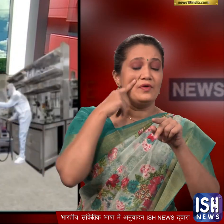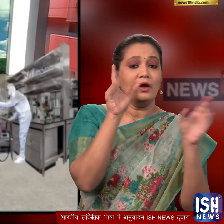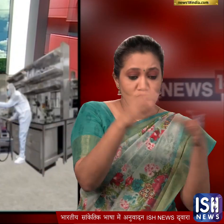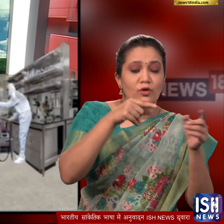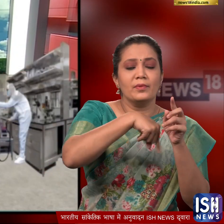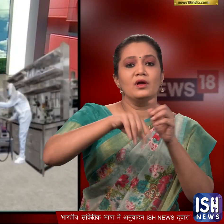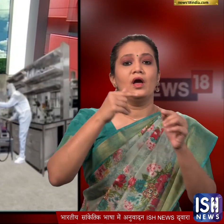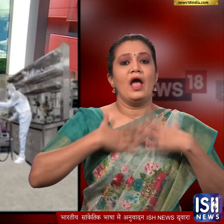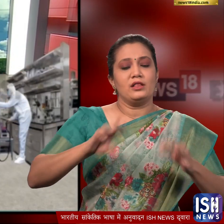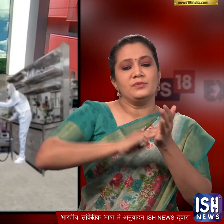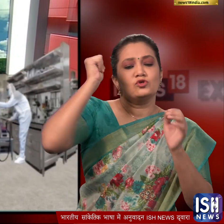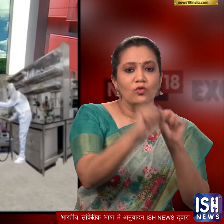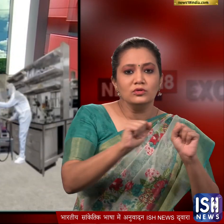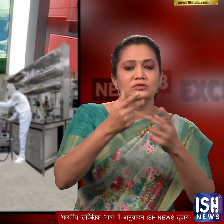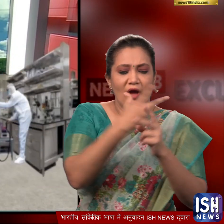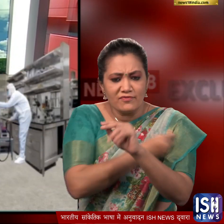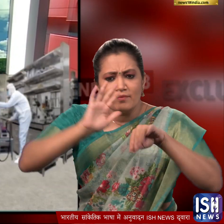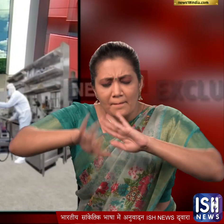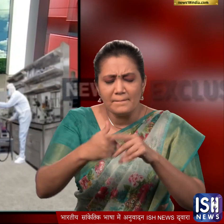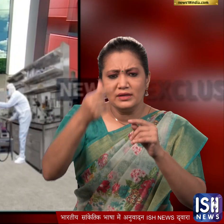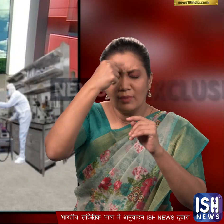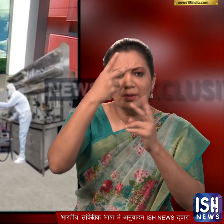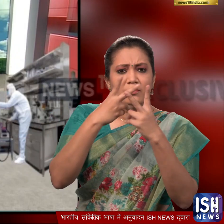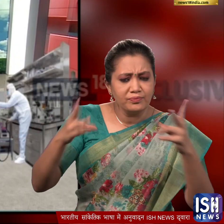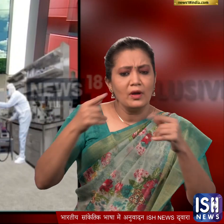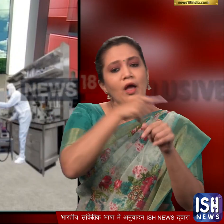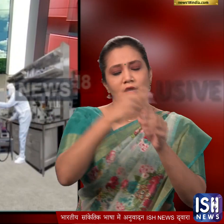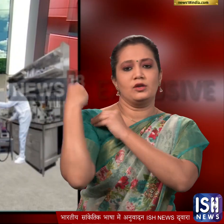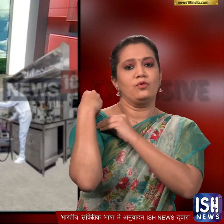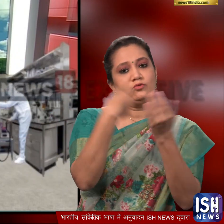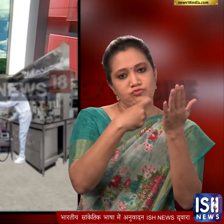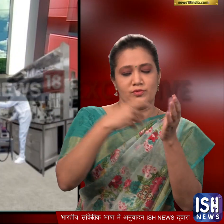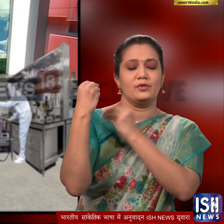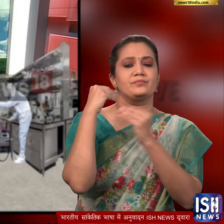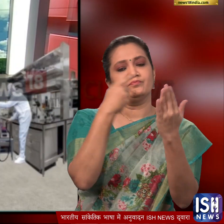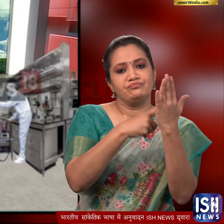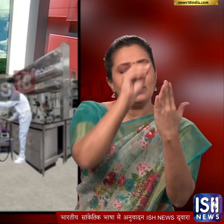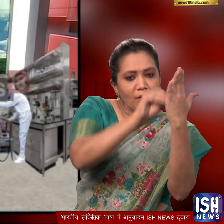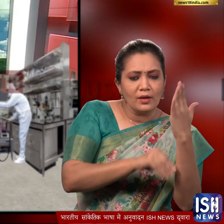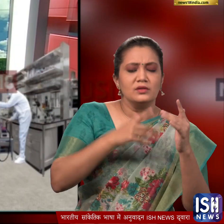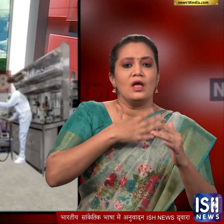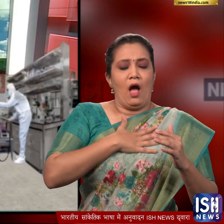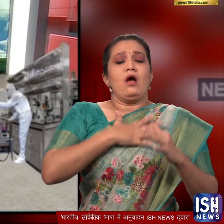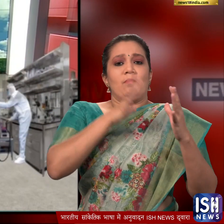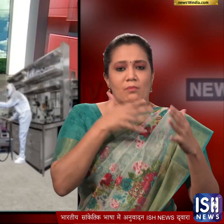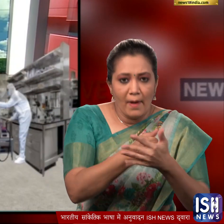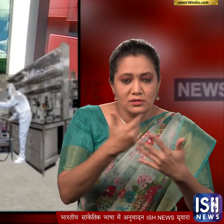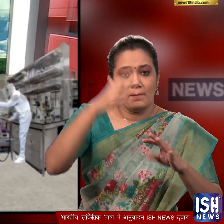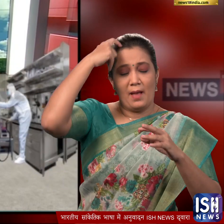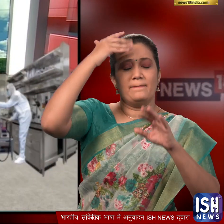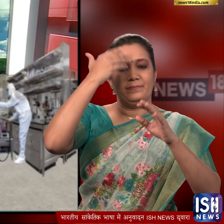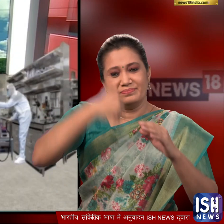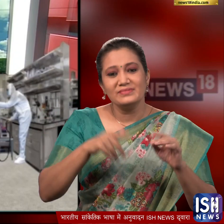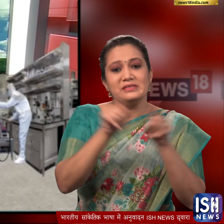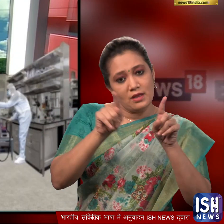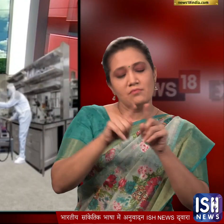की वो कमेटी है जो टीका लगवाने के बाद होने वाली दिक्कतों के बारे में जानकारी जुटाती है और उसकी रिपोर्ट में ज्यादातर मामलों में हार्ट अटैक और ब्रेन